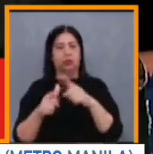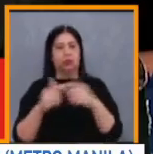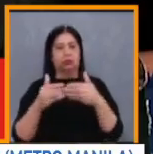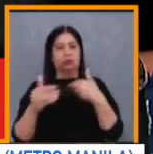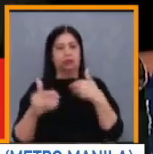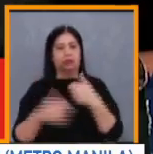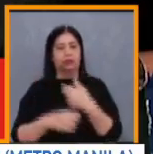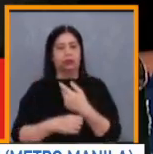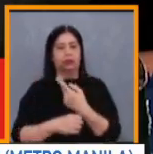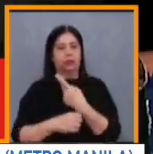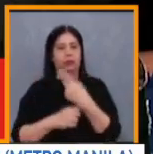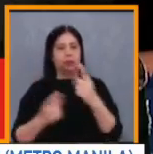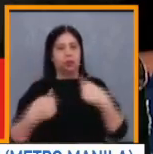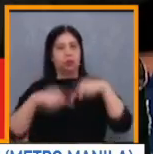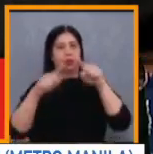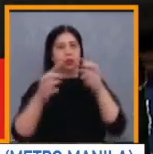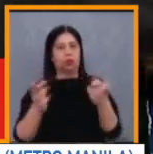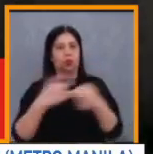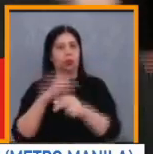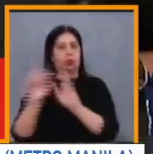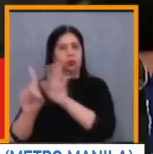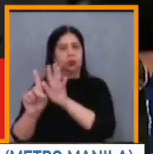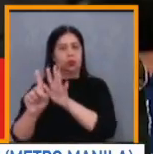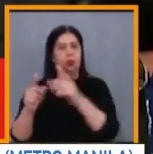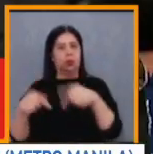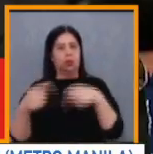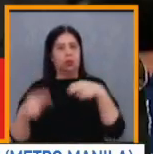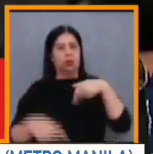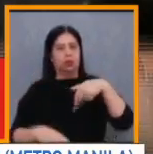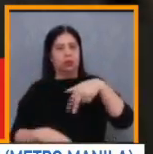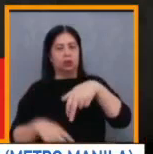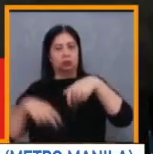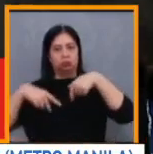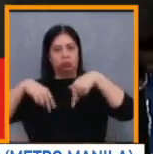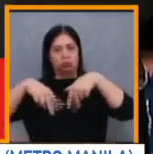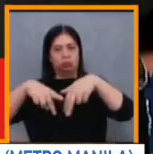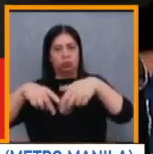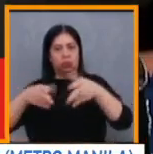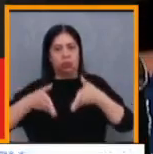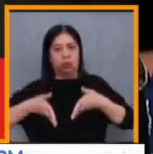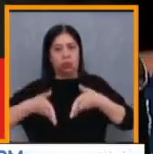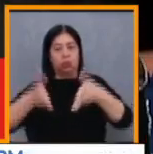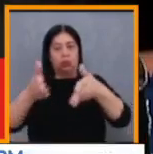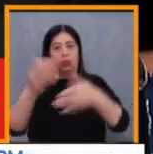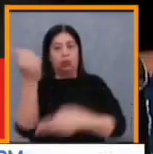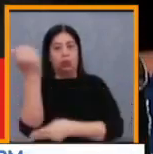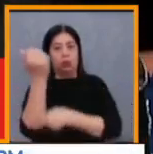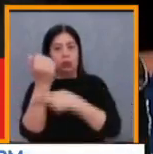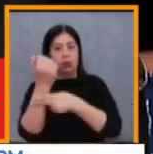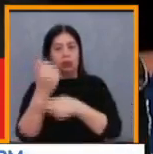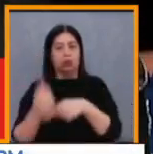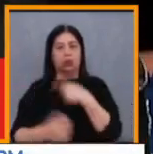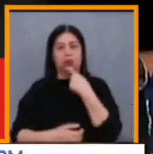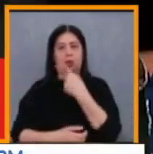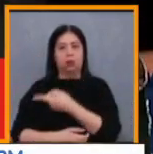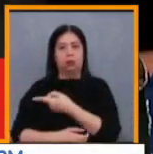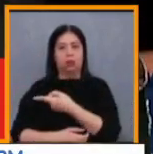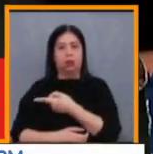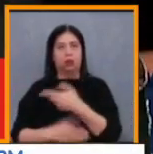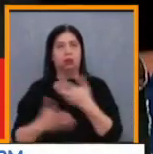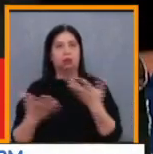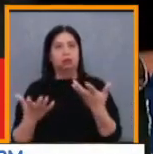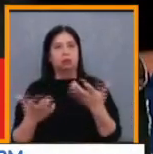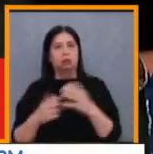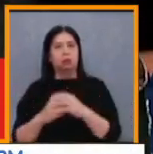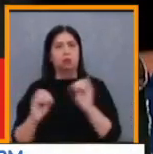umakyat dun sa room niya, habang naglalakad po pa lang po kami sa hallway ng hotel, sinasabi niya po na wala naman mangyayari, hindi